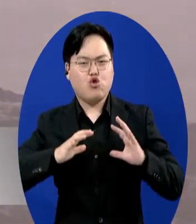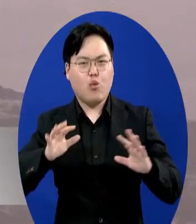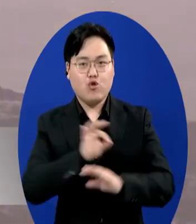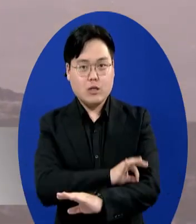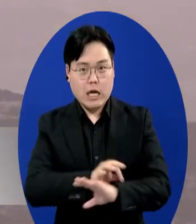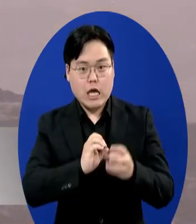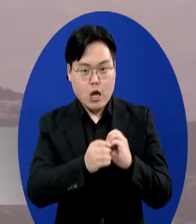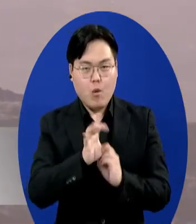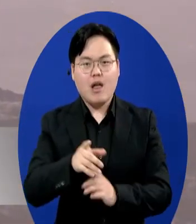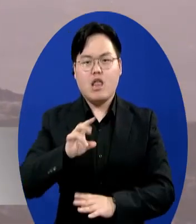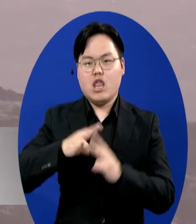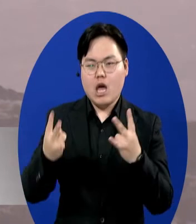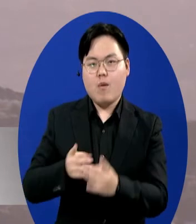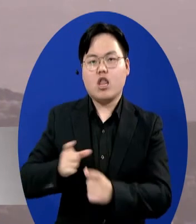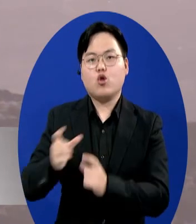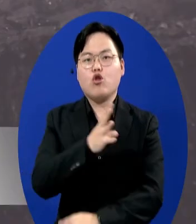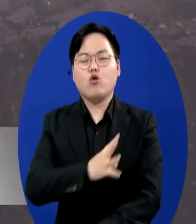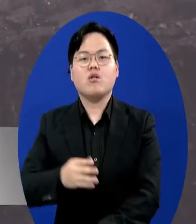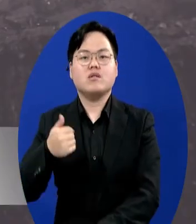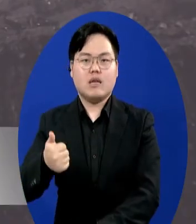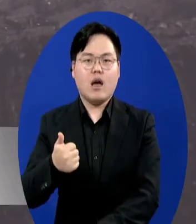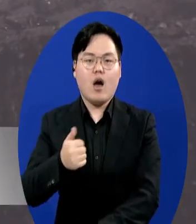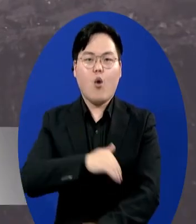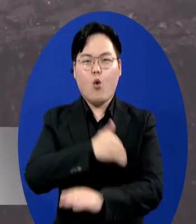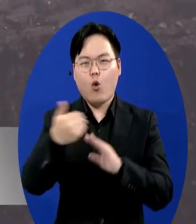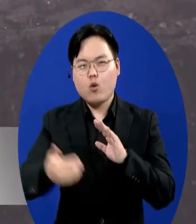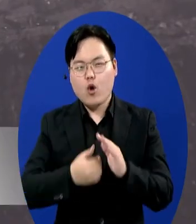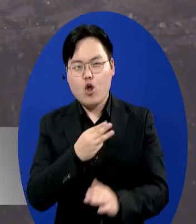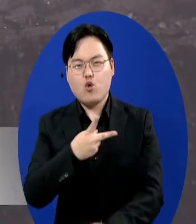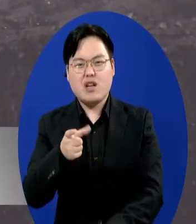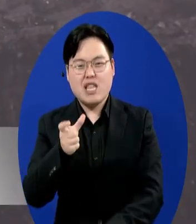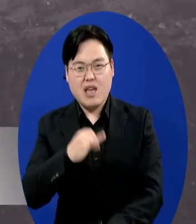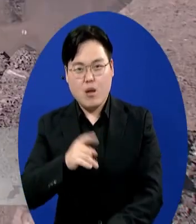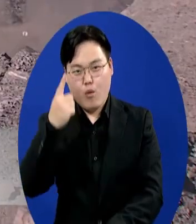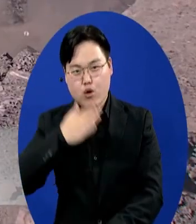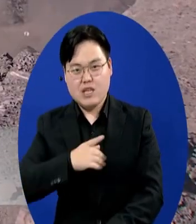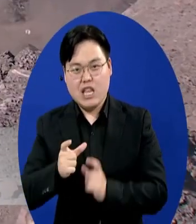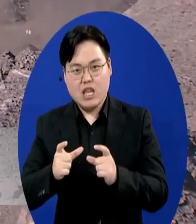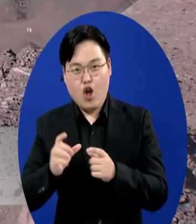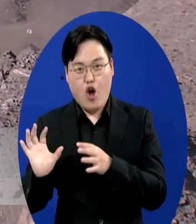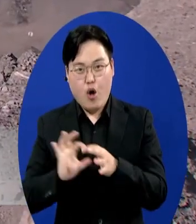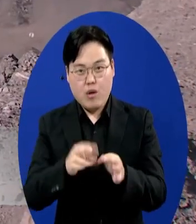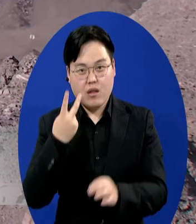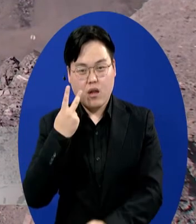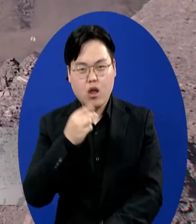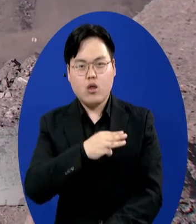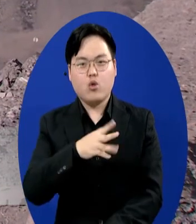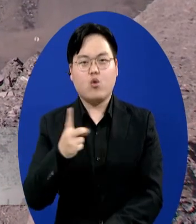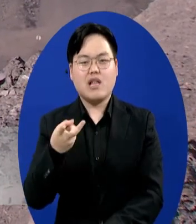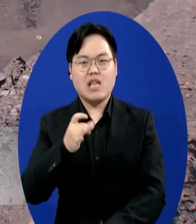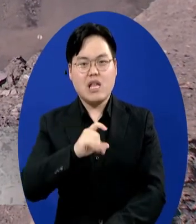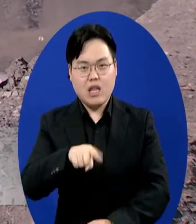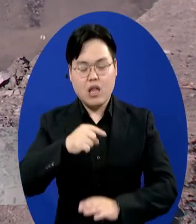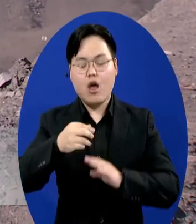эдийн засаг дэх эрэг нөлөө асархэ. Уул уурхай түүхийн экспортоор эдийн засгийн шууд хамааралтай манайх шиг улс цаашид түүхийн эдийг олборлоод